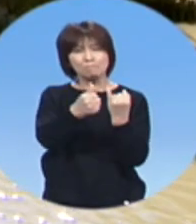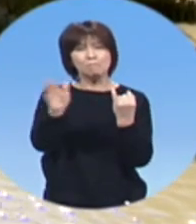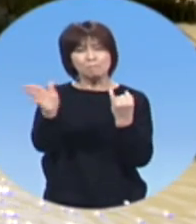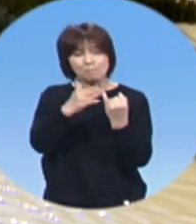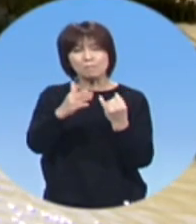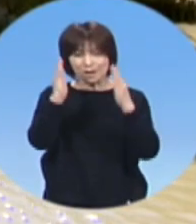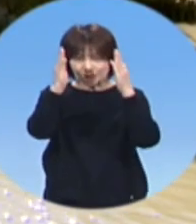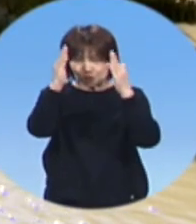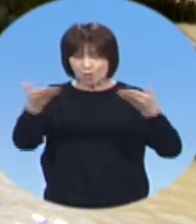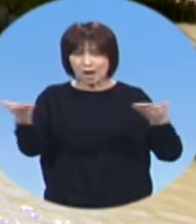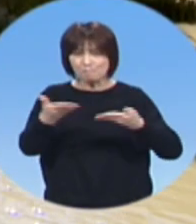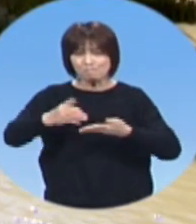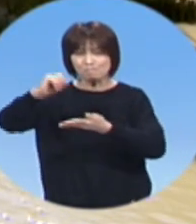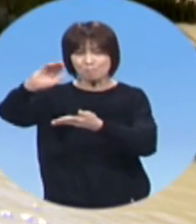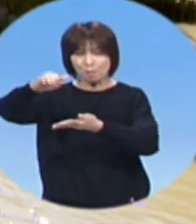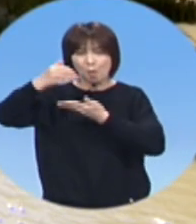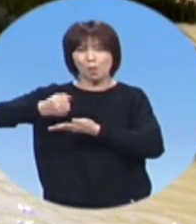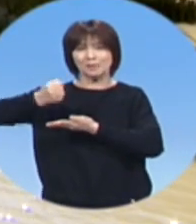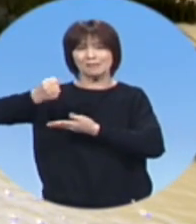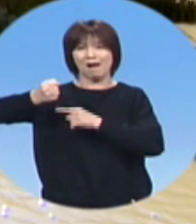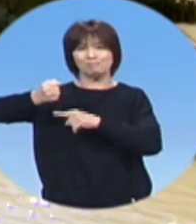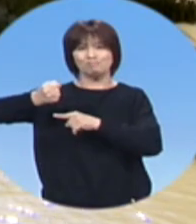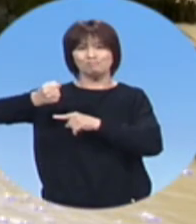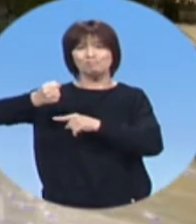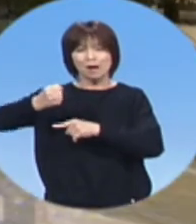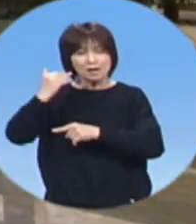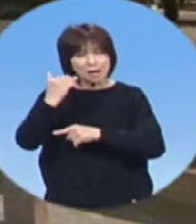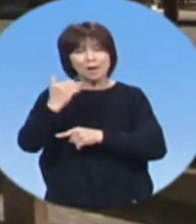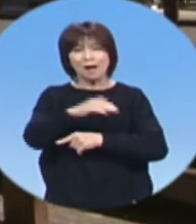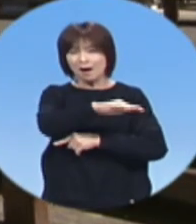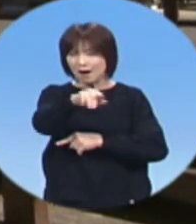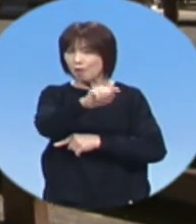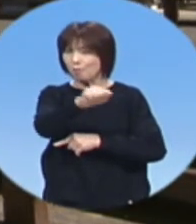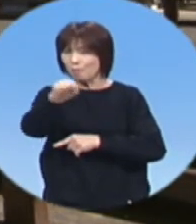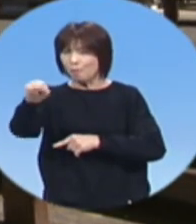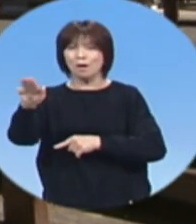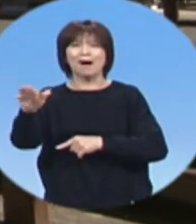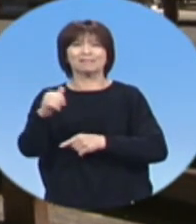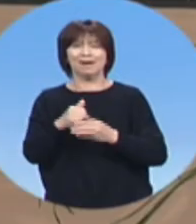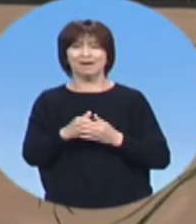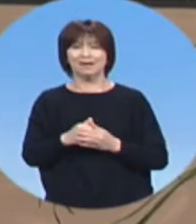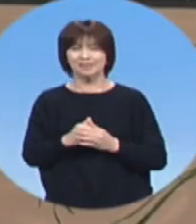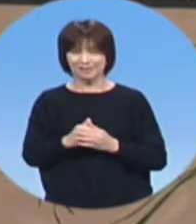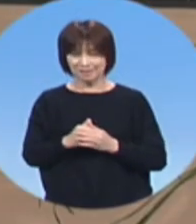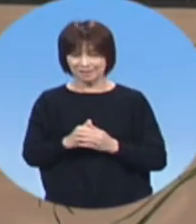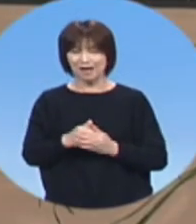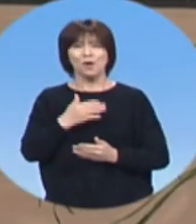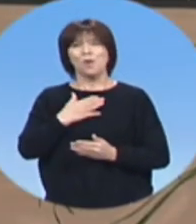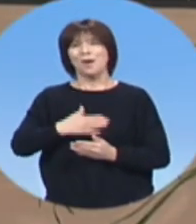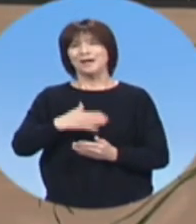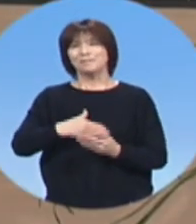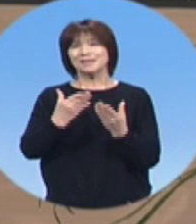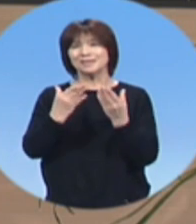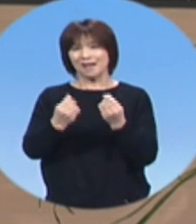商いを通じて得た財産です。そして佐原にはそうした商家がたくさんありました。 わかりました